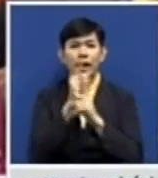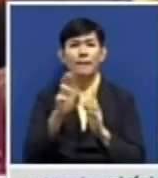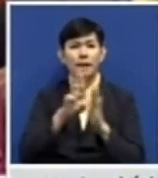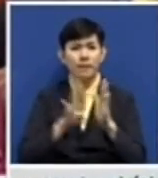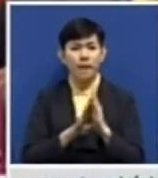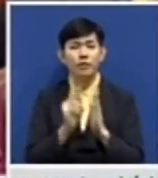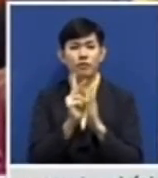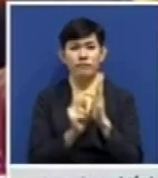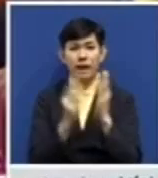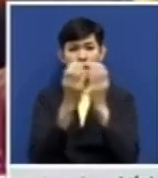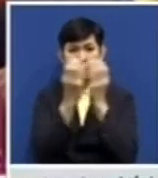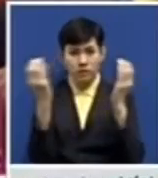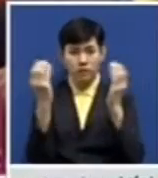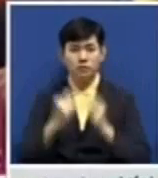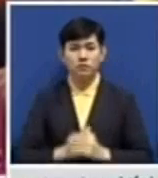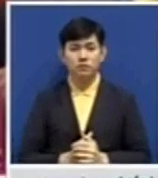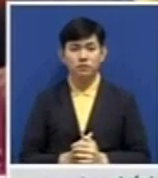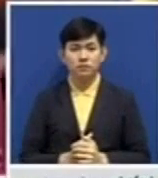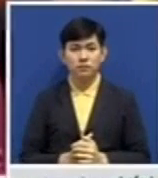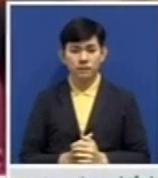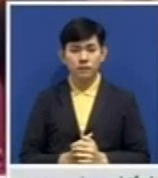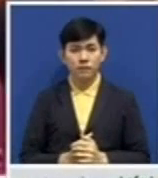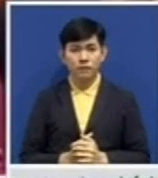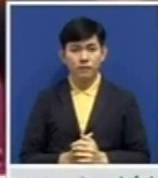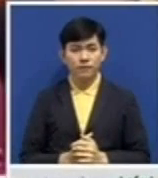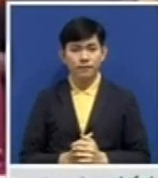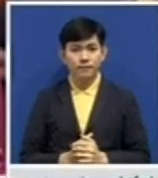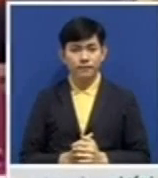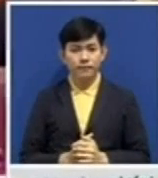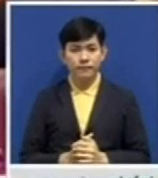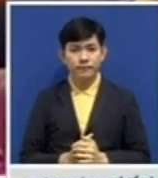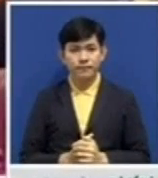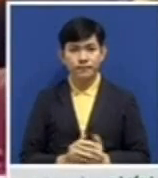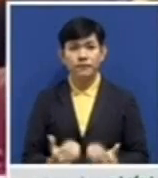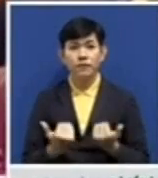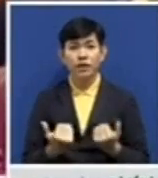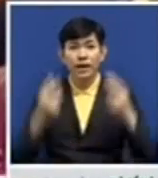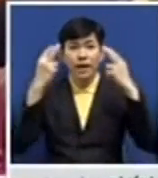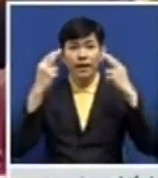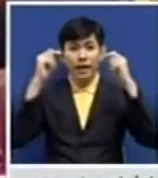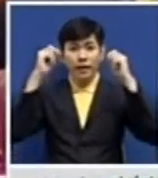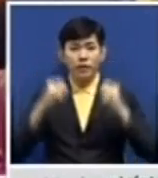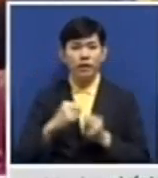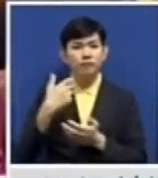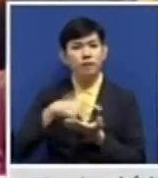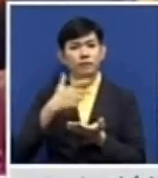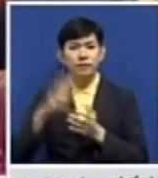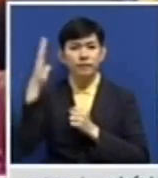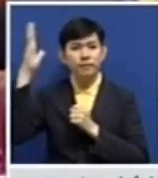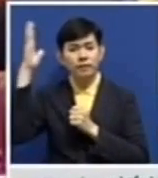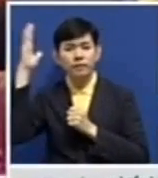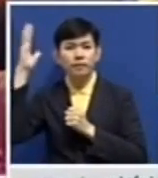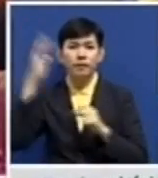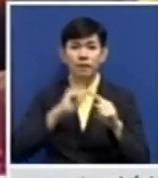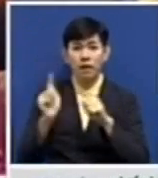นูญครับคือท่านในระหว่างที่ท่านนายกได้กล่าวต่างๆออกมาเนี่ยข้อความต่าง